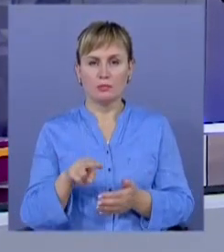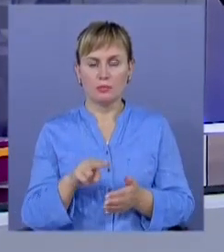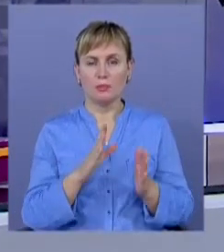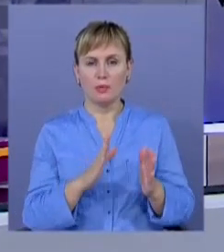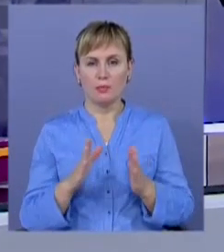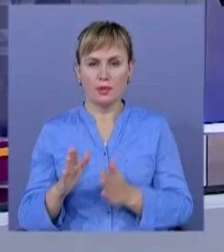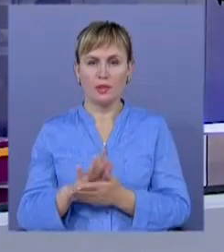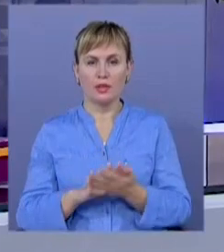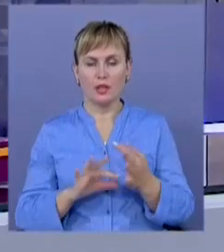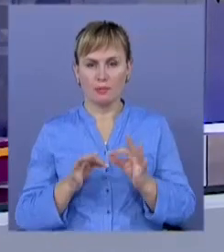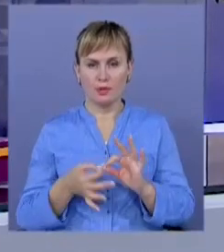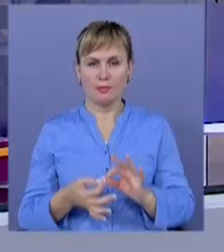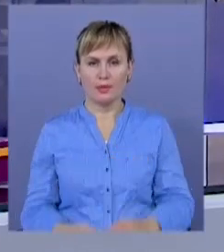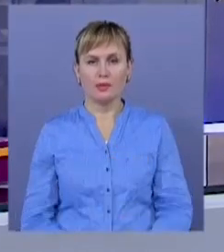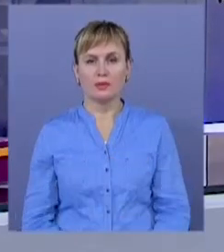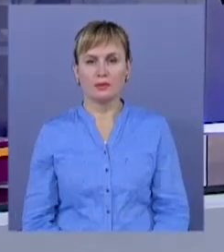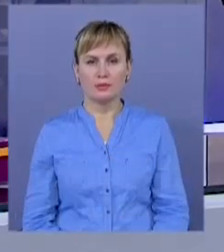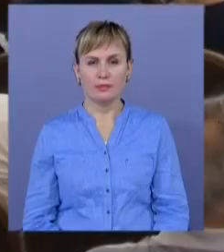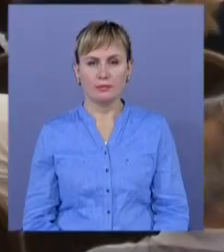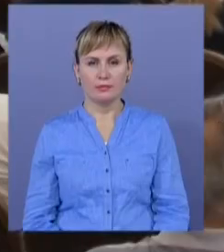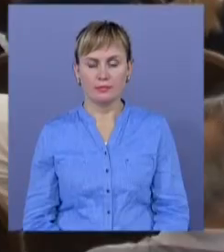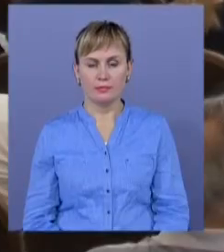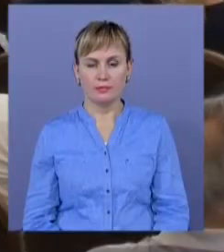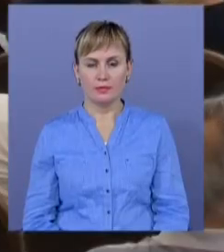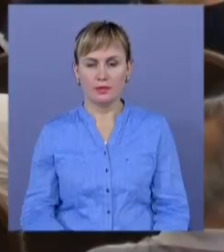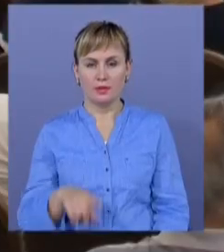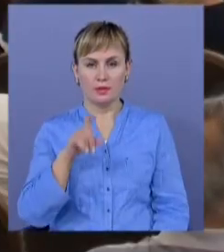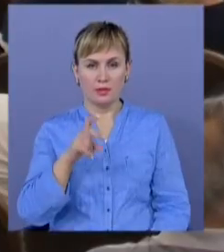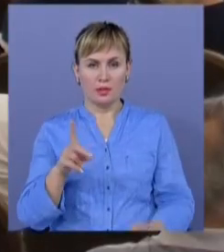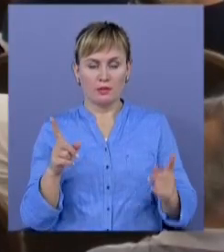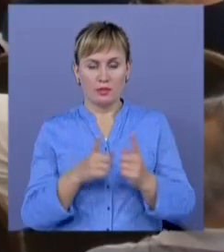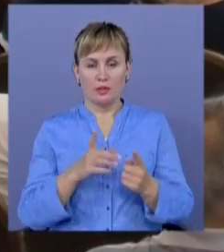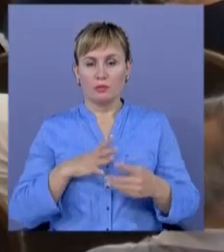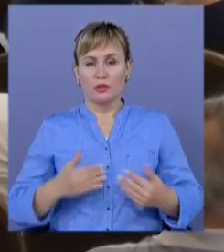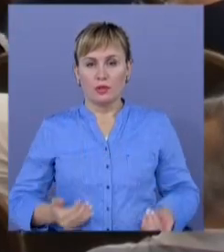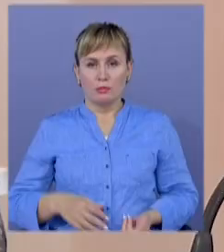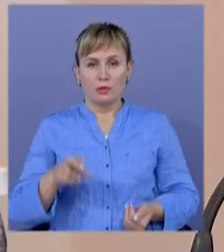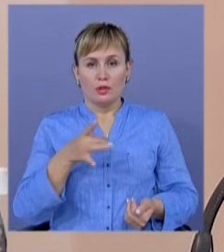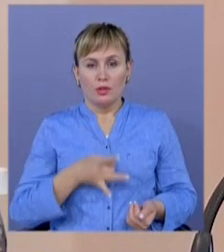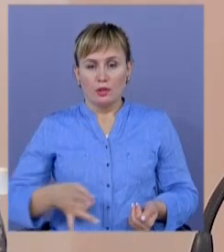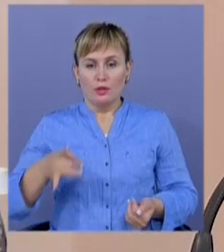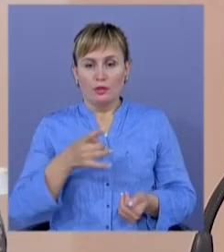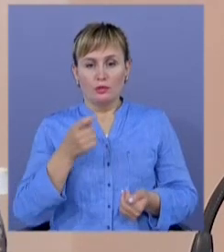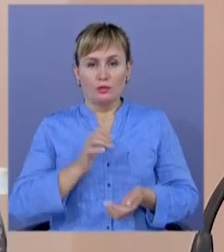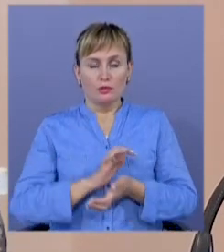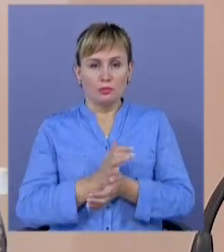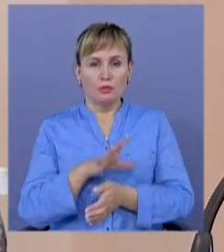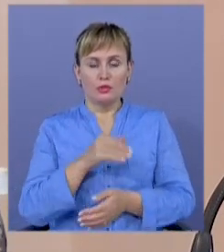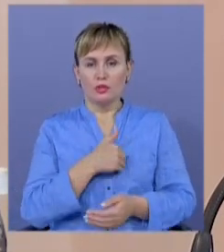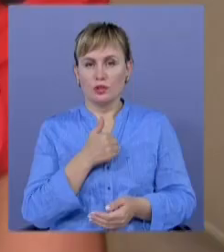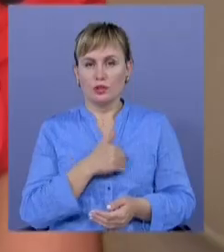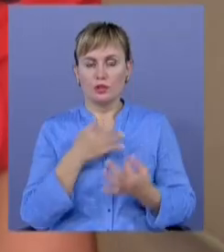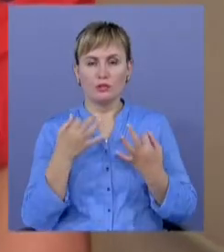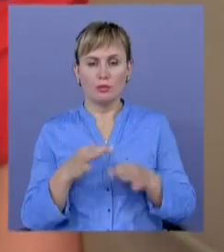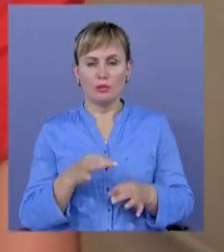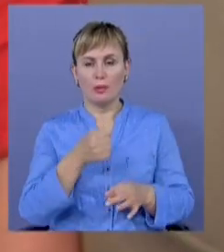по порядку в материале Салтанат Шорай. Зал, в котором прошла встреча с жителями Бостандыкского района, едва вместил всех желающих. К